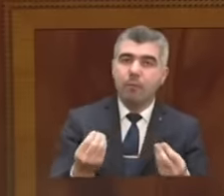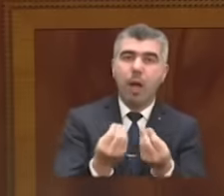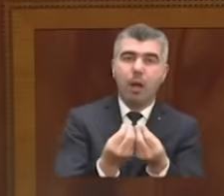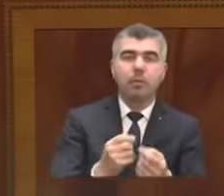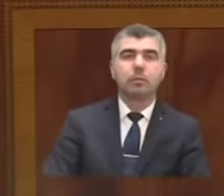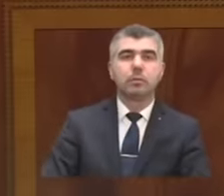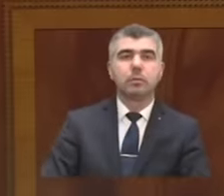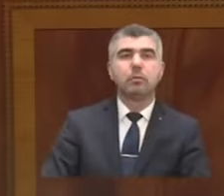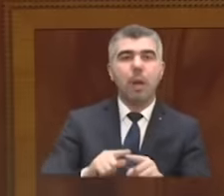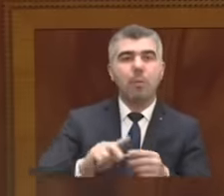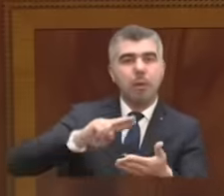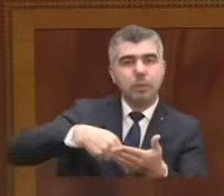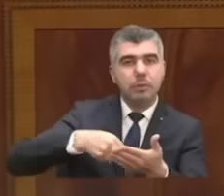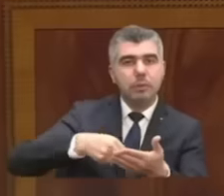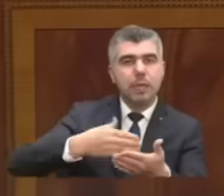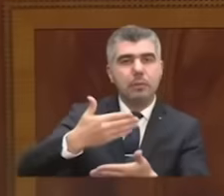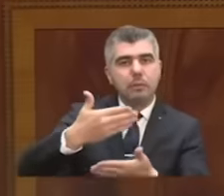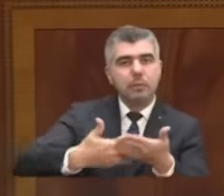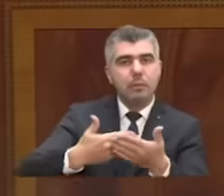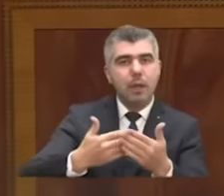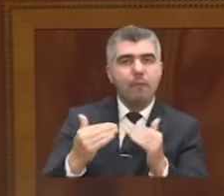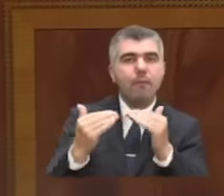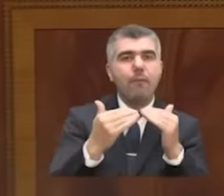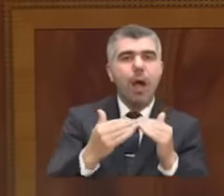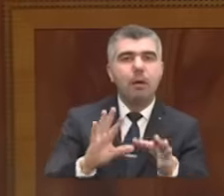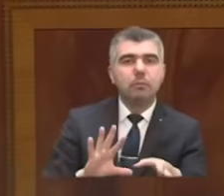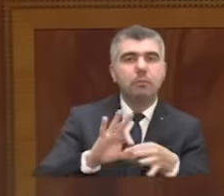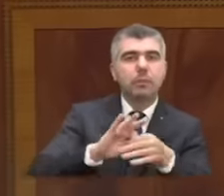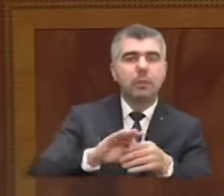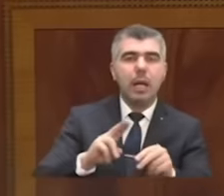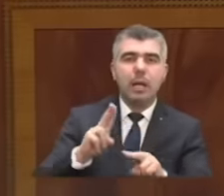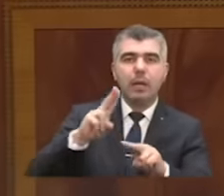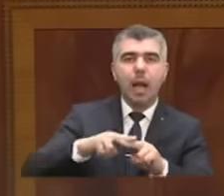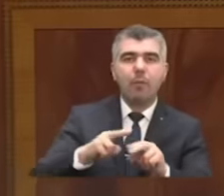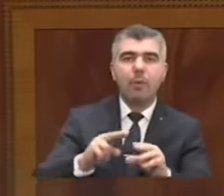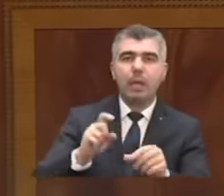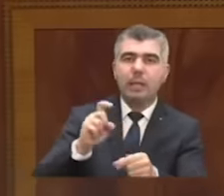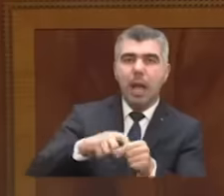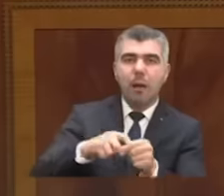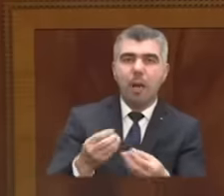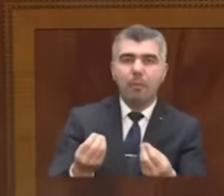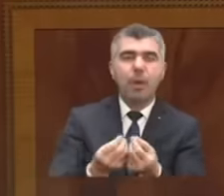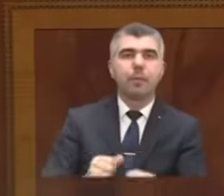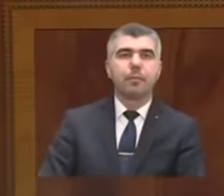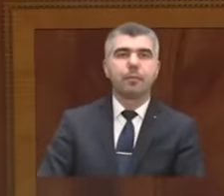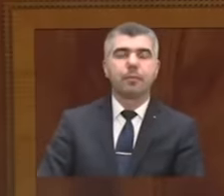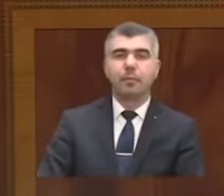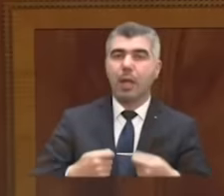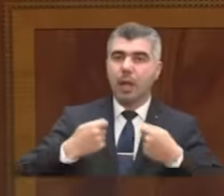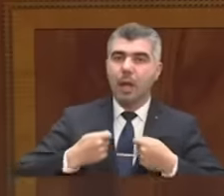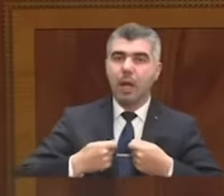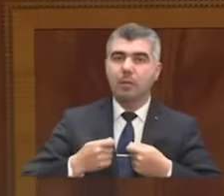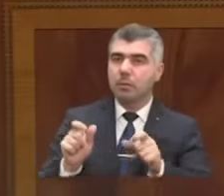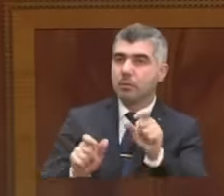الحكومة، والذي كان مناسبة للتوقيع على محضر اتفاق بين الحكومة والنقابات الأكثر تمثيلية